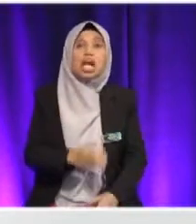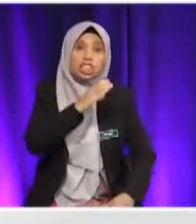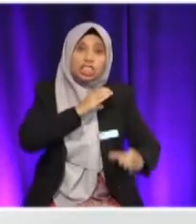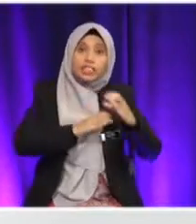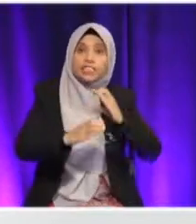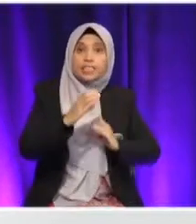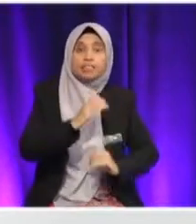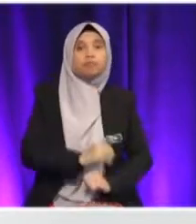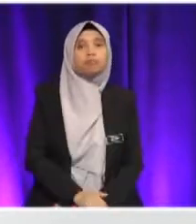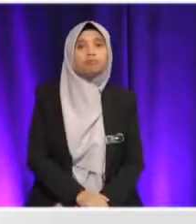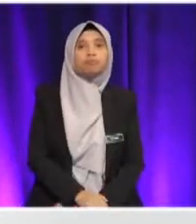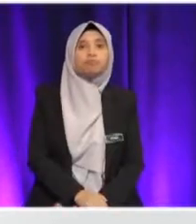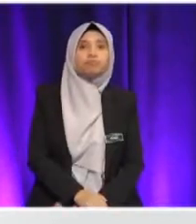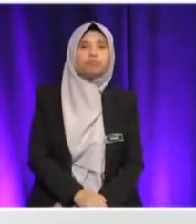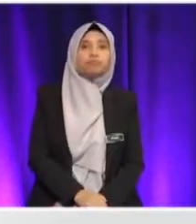Hai unik